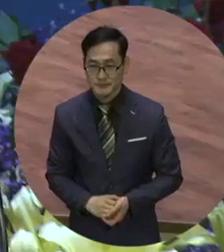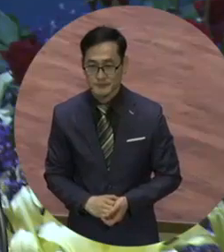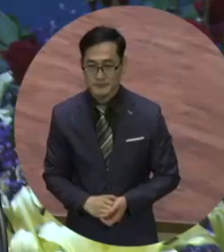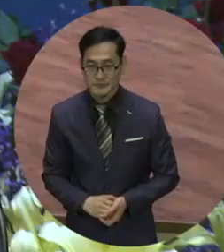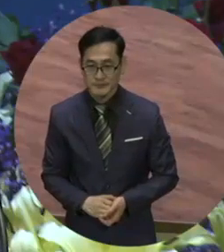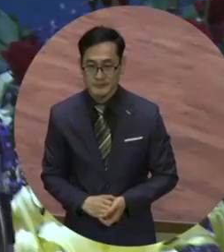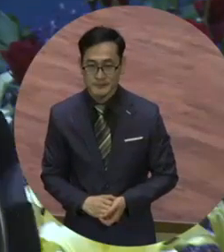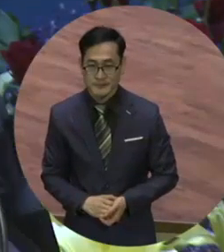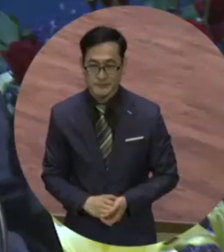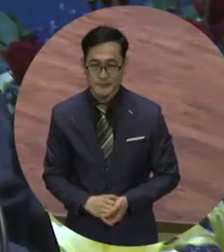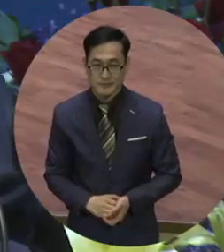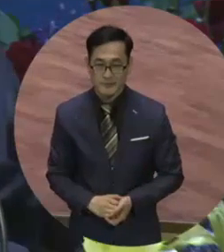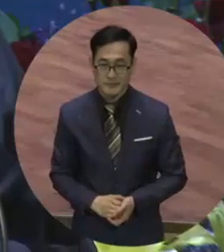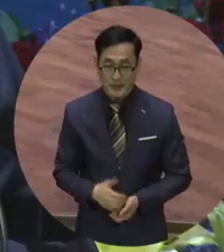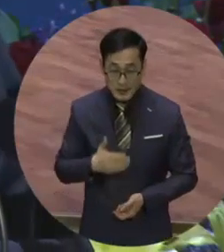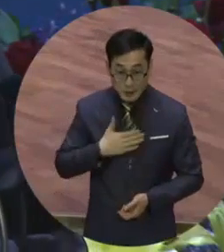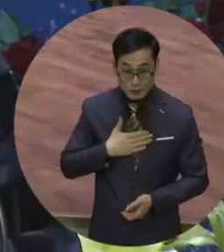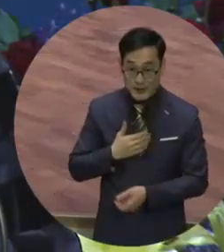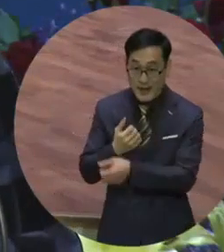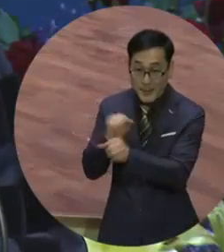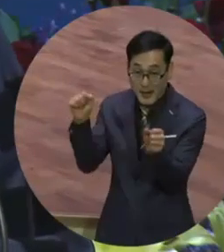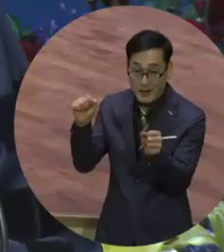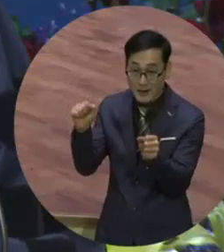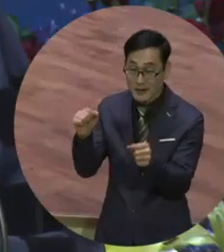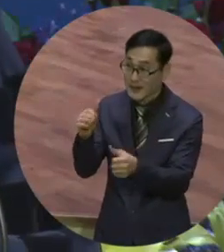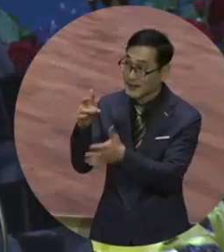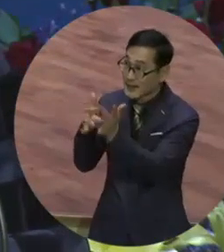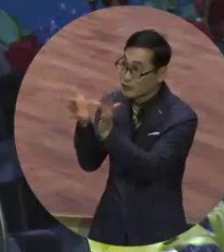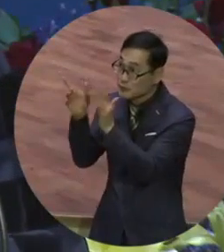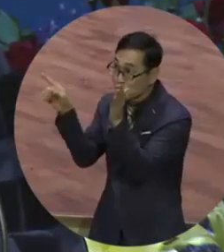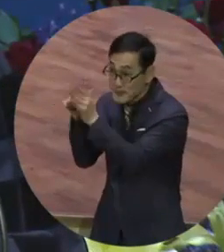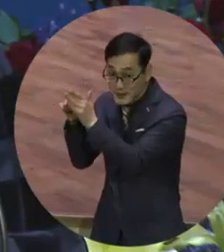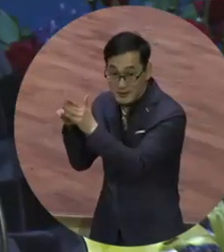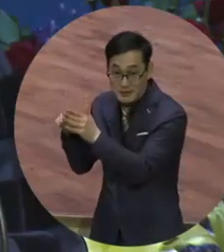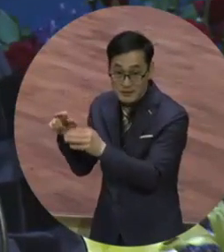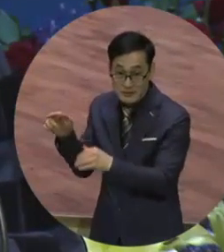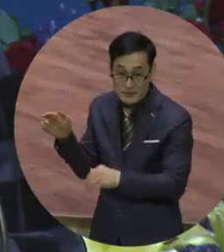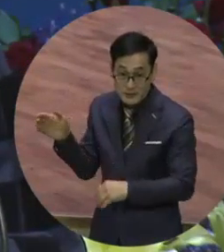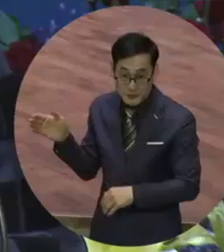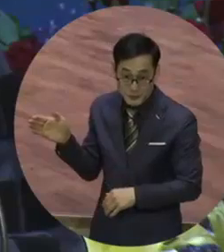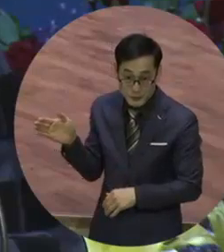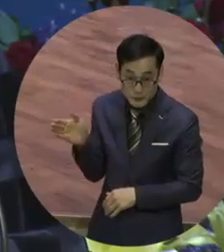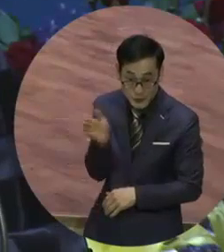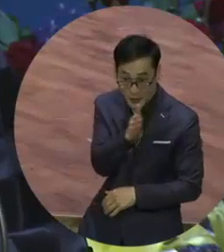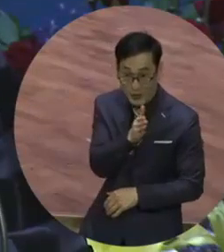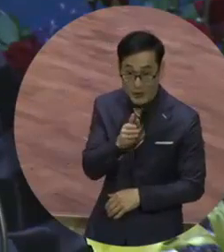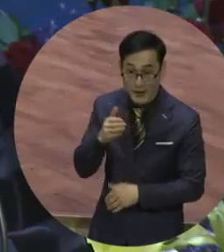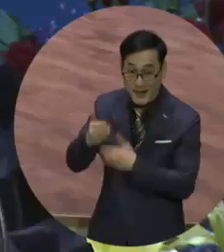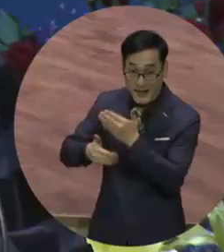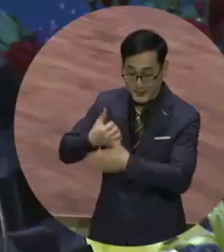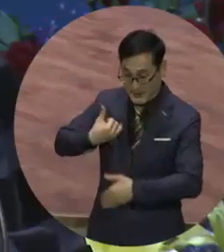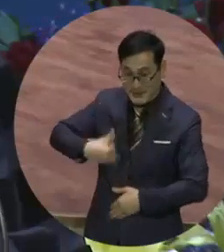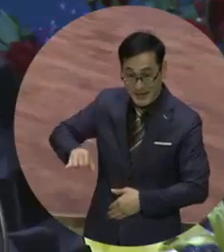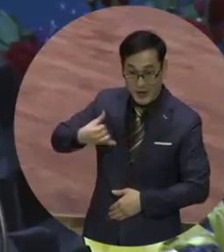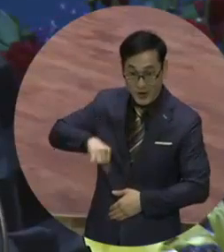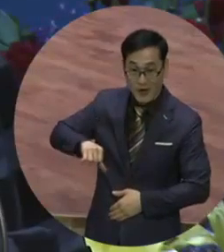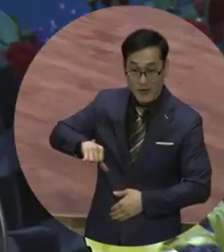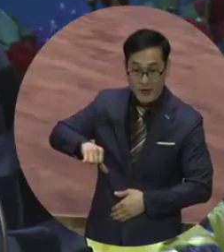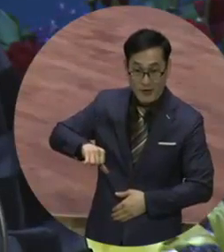얻은 존재이기 때문에 하나님께서 우리를 죄와 저주 아무 상관없는 하나님의 자녀의 축복을 바꿔